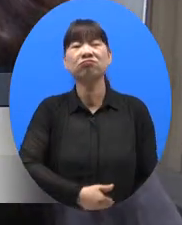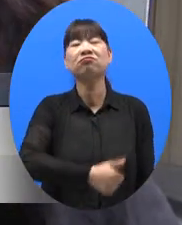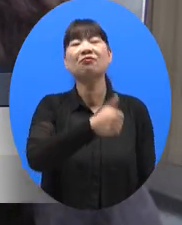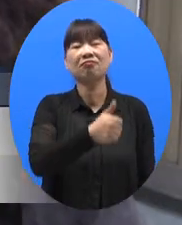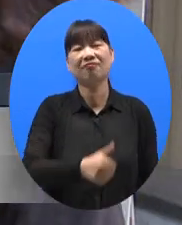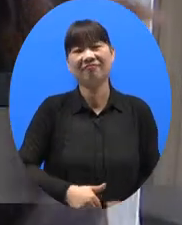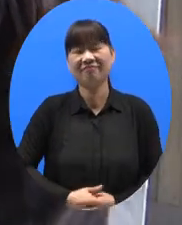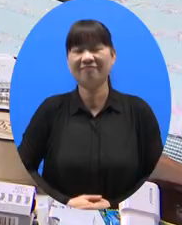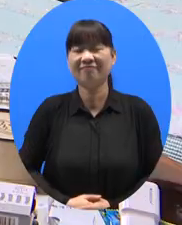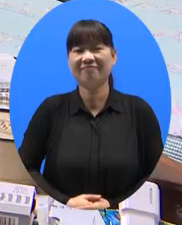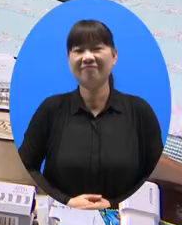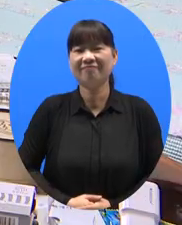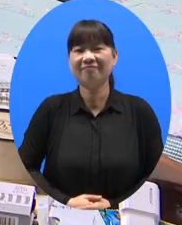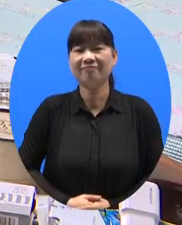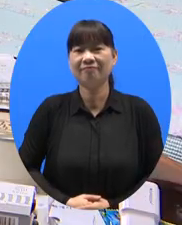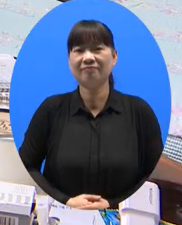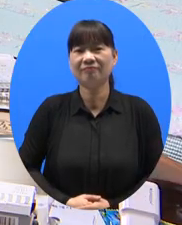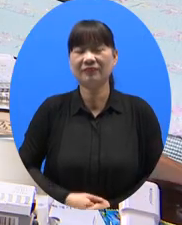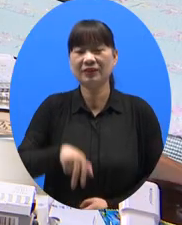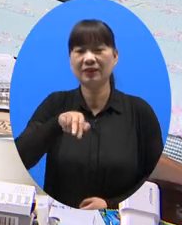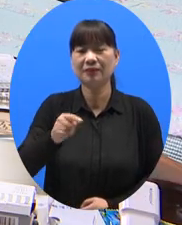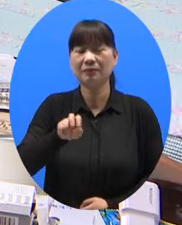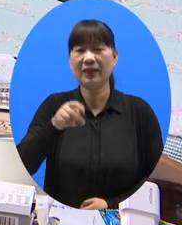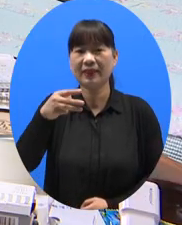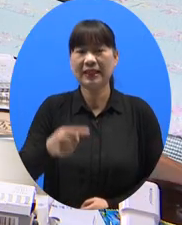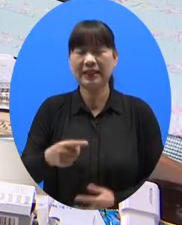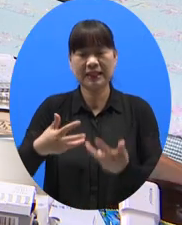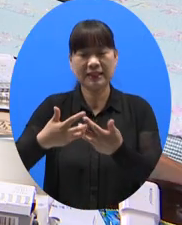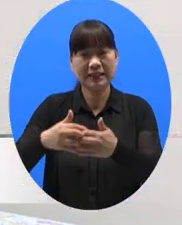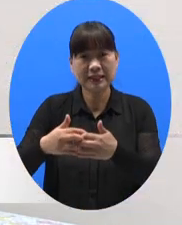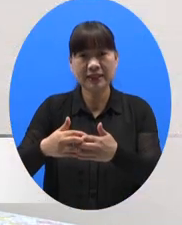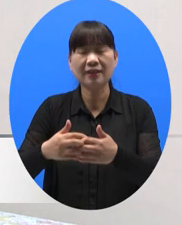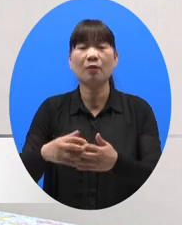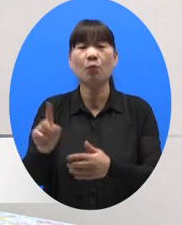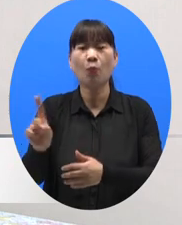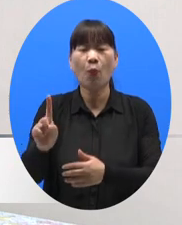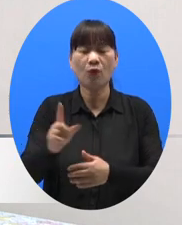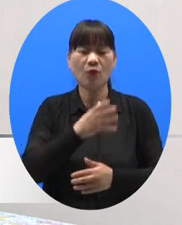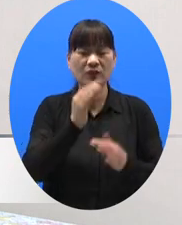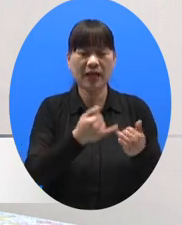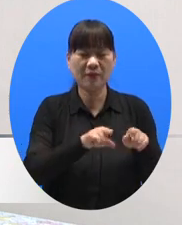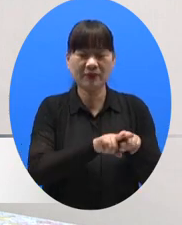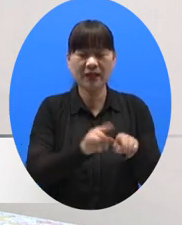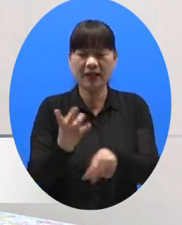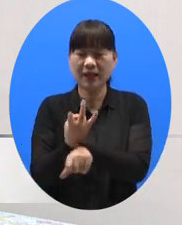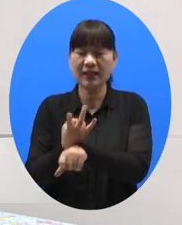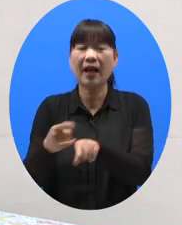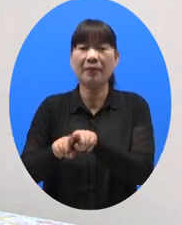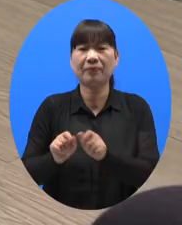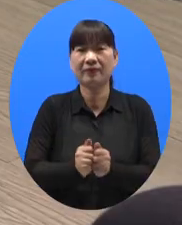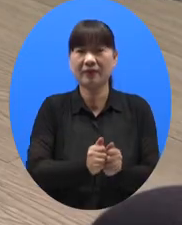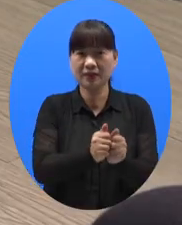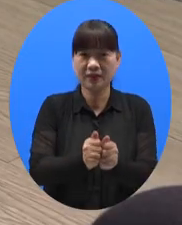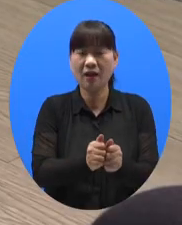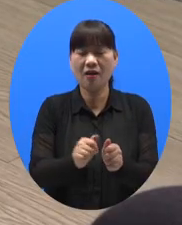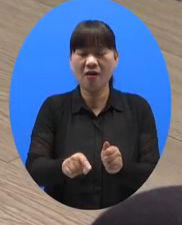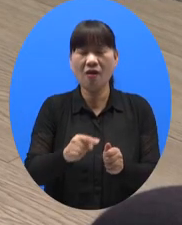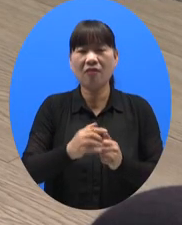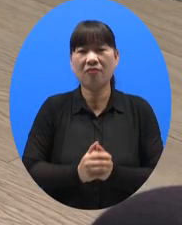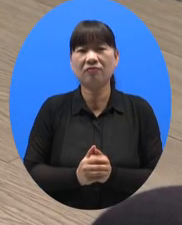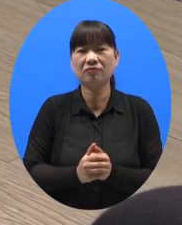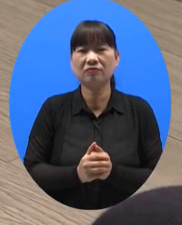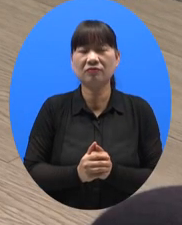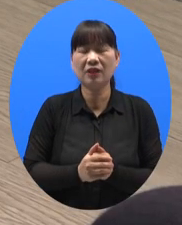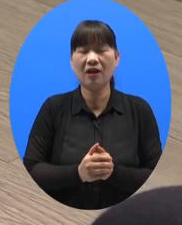너무 잘해주시니까. 스마트 기기도 어르신들 곁에서 24시간 함께하면서 재난 도우미들의